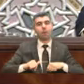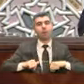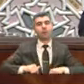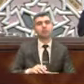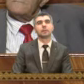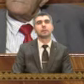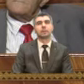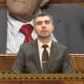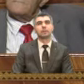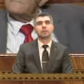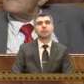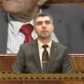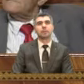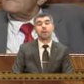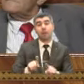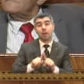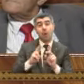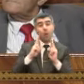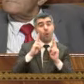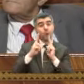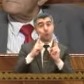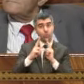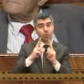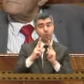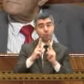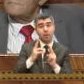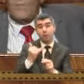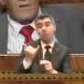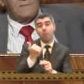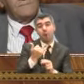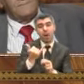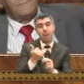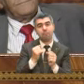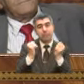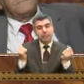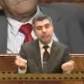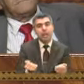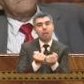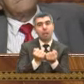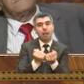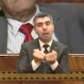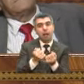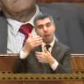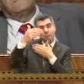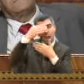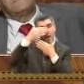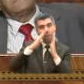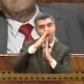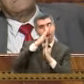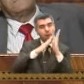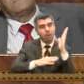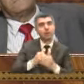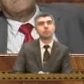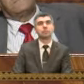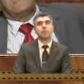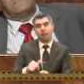المحترم، تقوم الطرق السيارة بدور محوري في التنمية الاقتصادية ببلادنا، إلا أنه سجلت